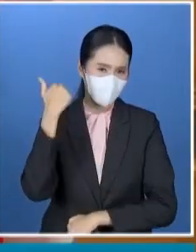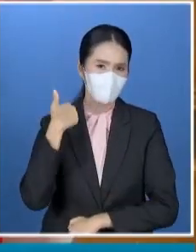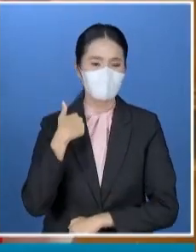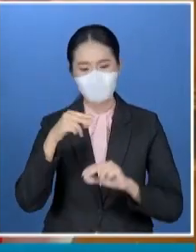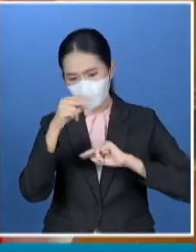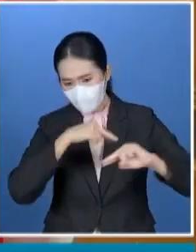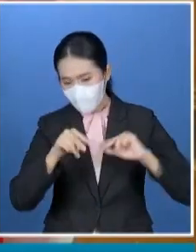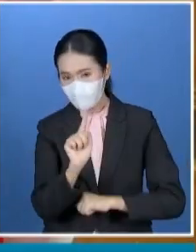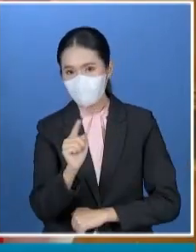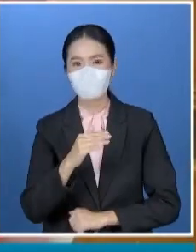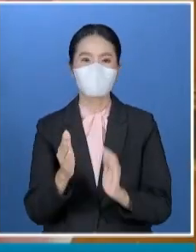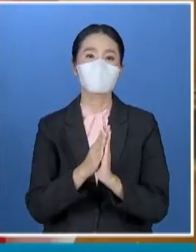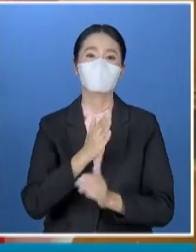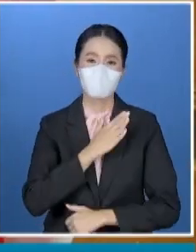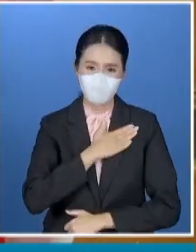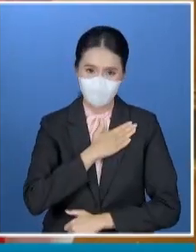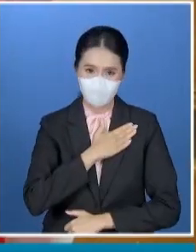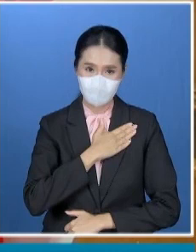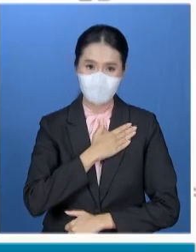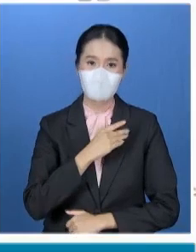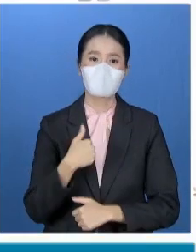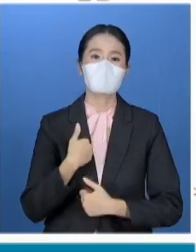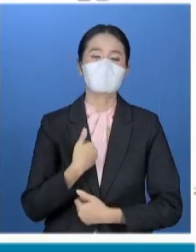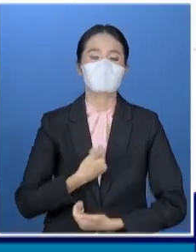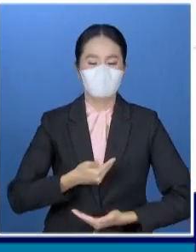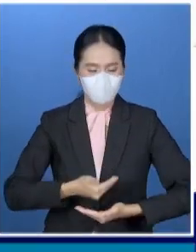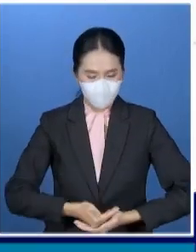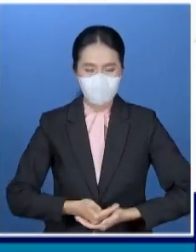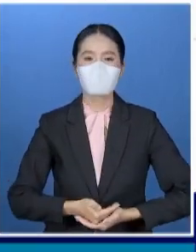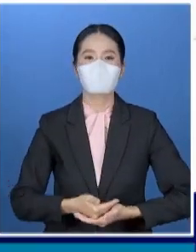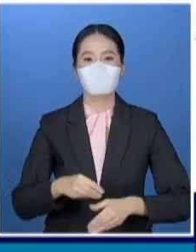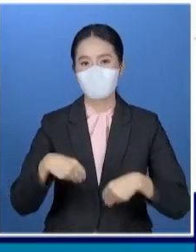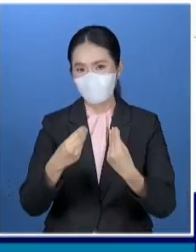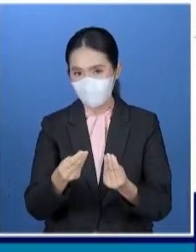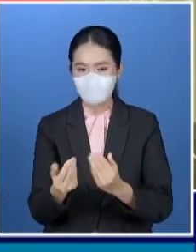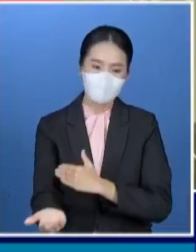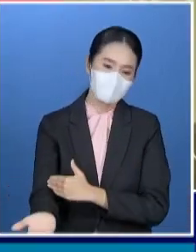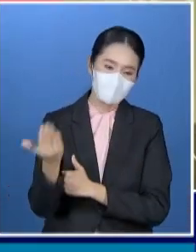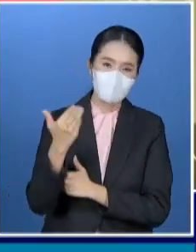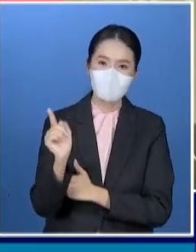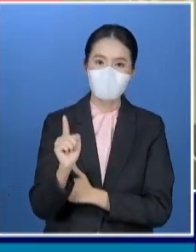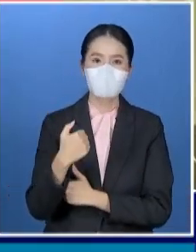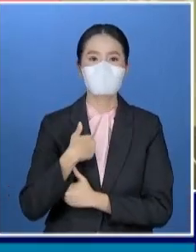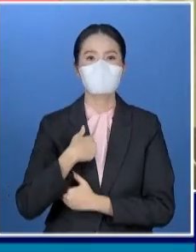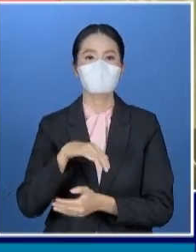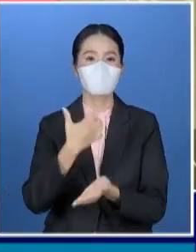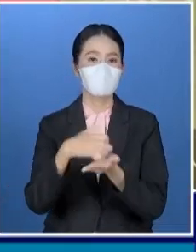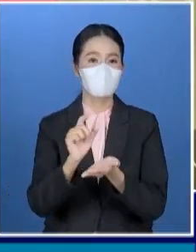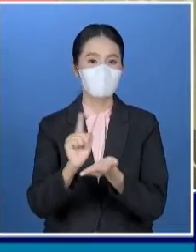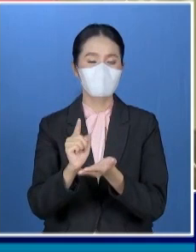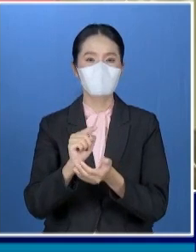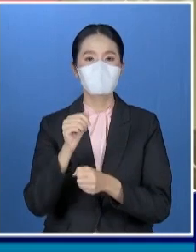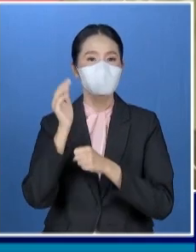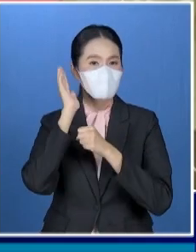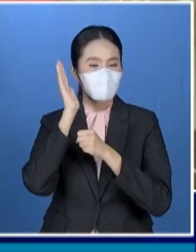การดูแลค่ะพระนะเนาะก็ต้องให้ธรรมะค่ะพี่เจตซึ่งในทุกเช้าของแต่ละวันจะมีการให้ธรรมะผ่านเสียงตำส